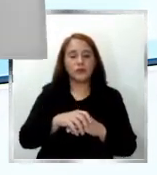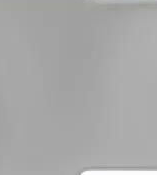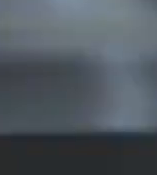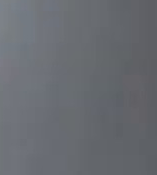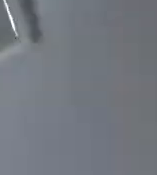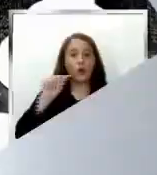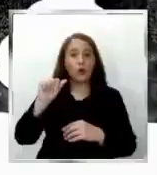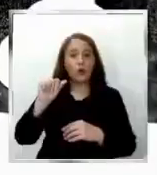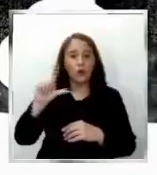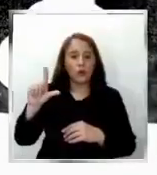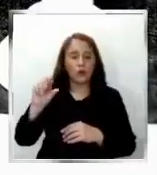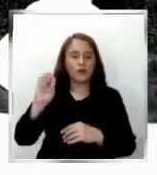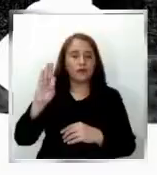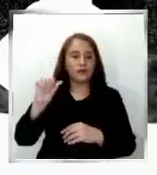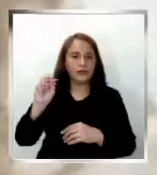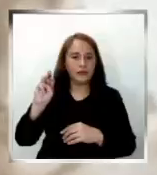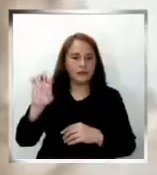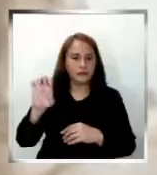Trinidad.